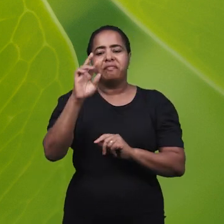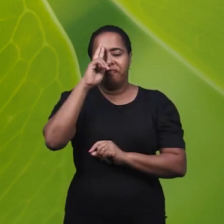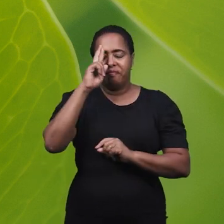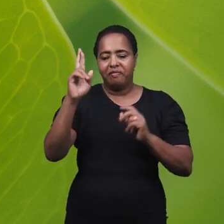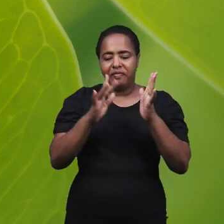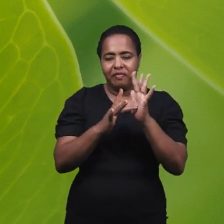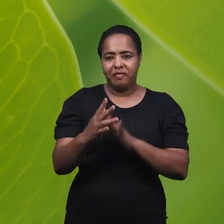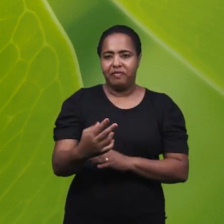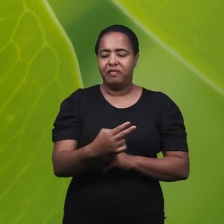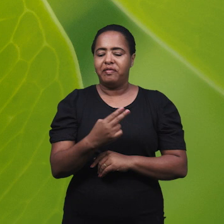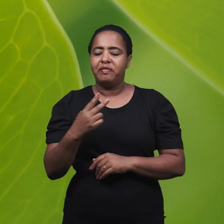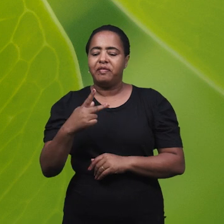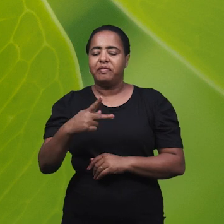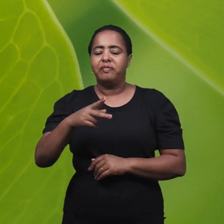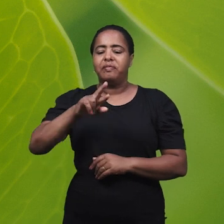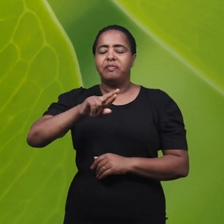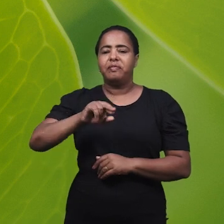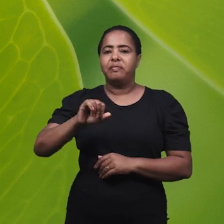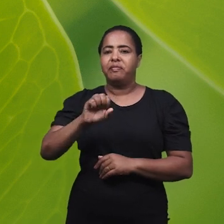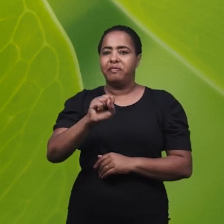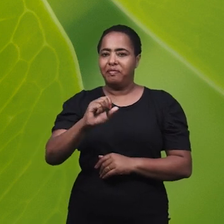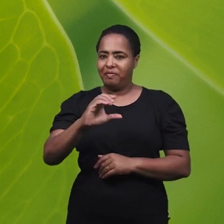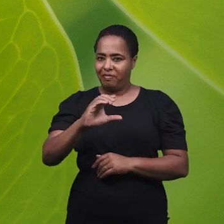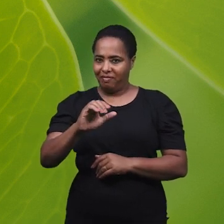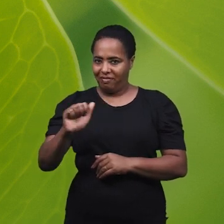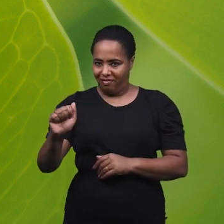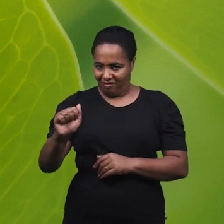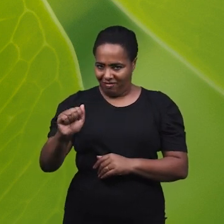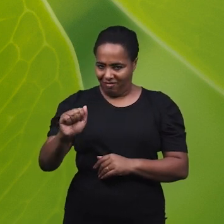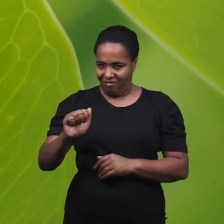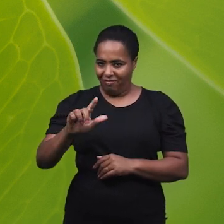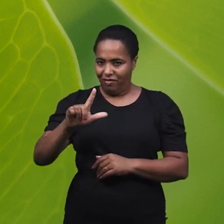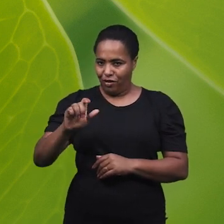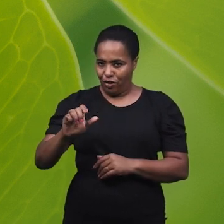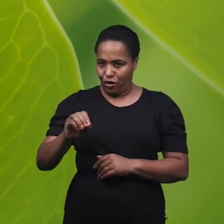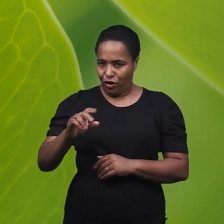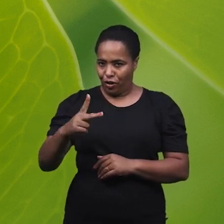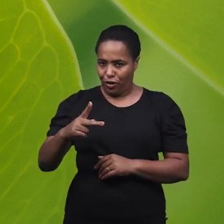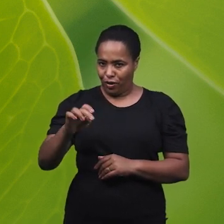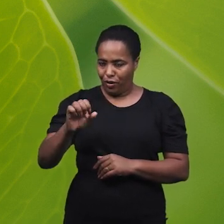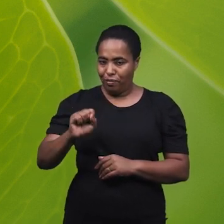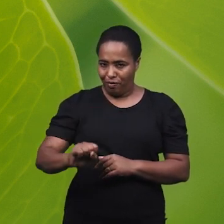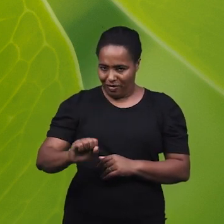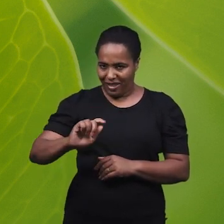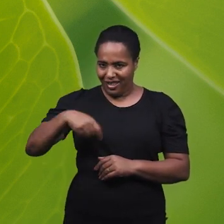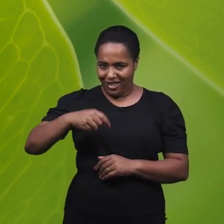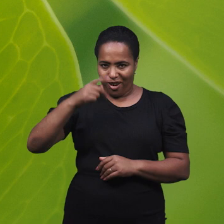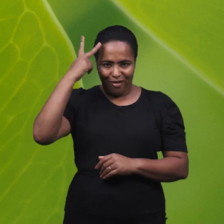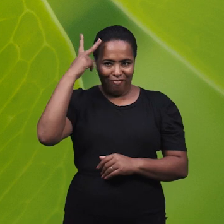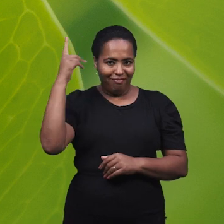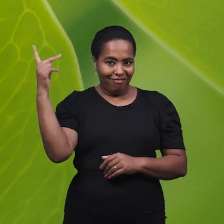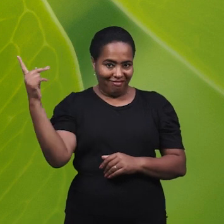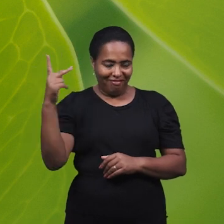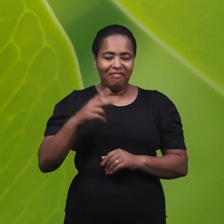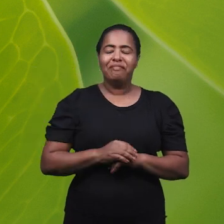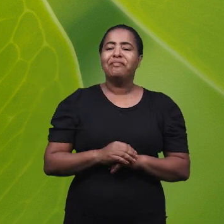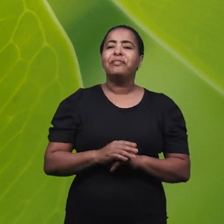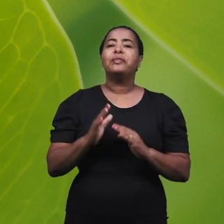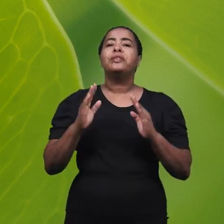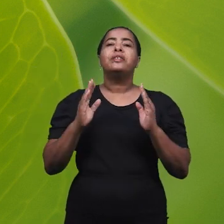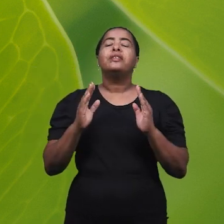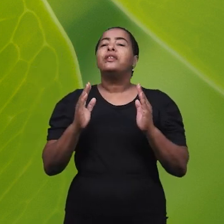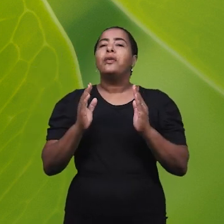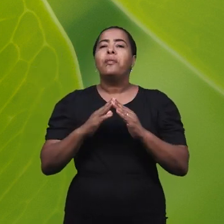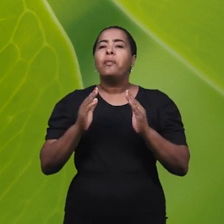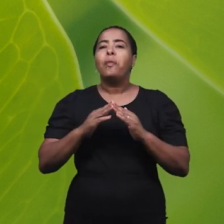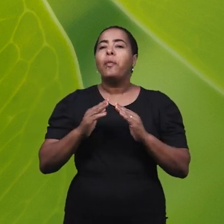Jésus. La paix du Seigneur Jésus, mes frères et sœurs. Je m'appelle Priscila Lopez. Je suis de l'église, ici, de l'État du